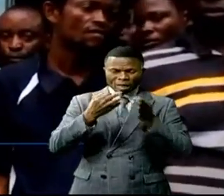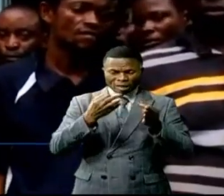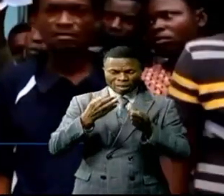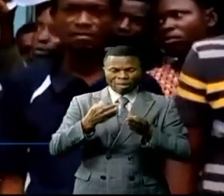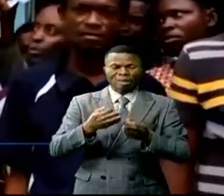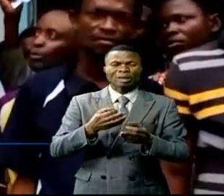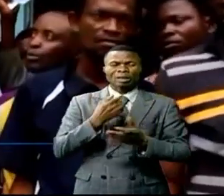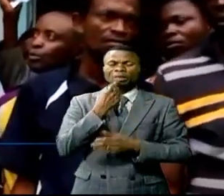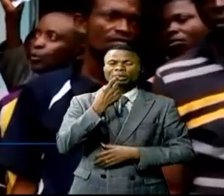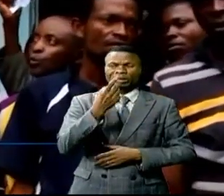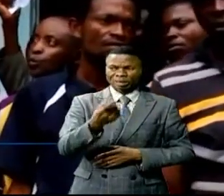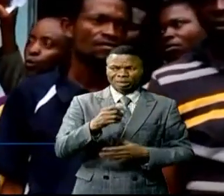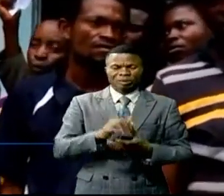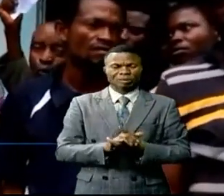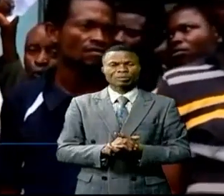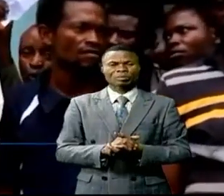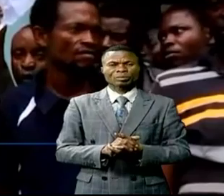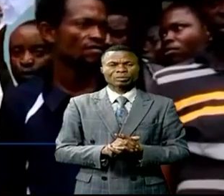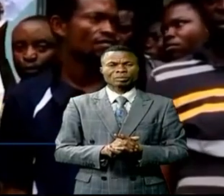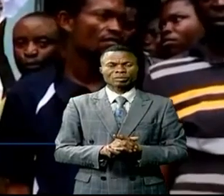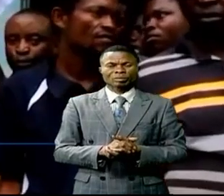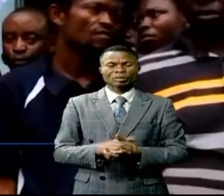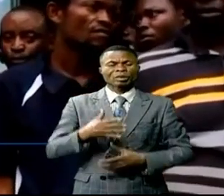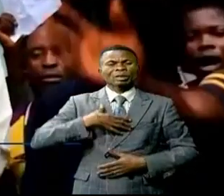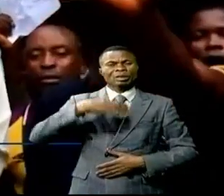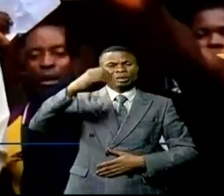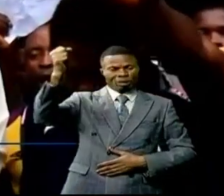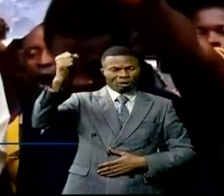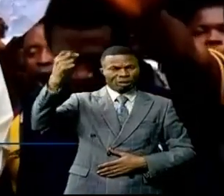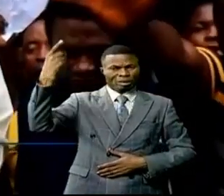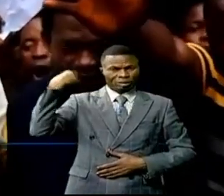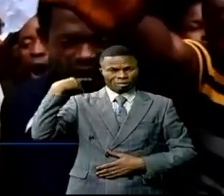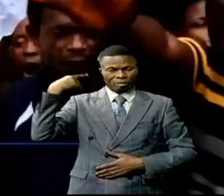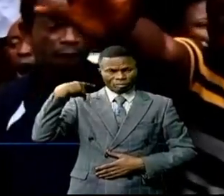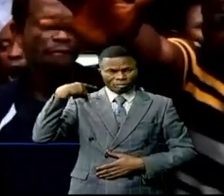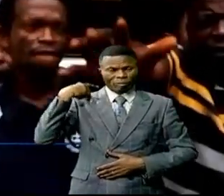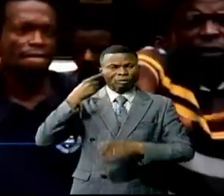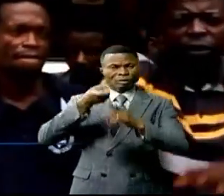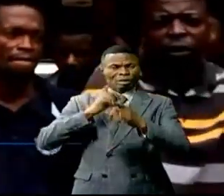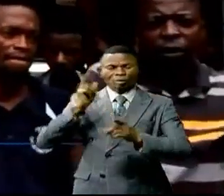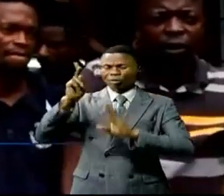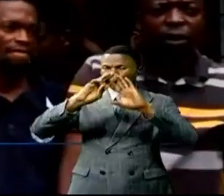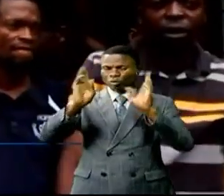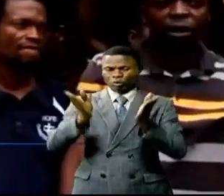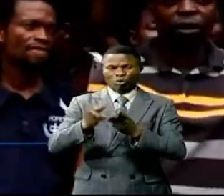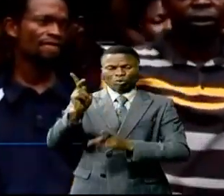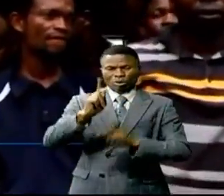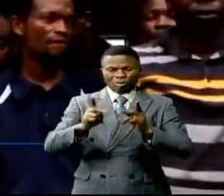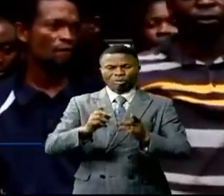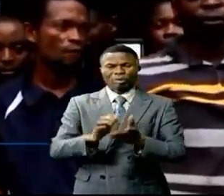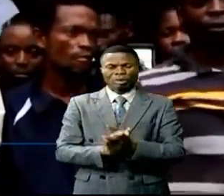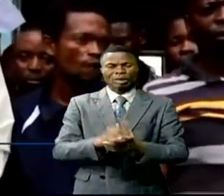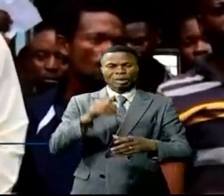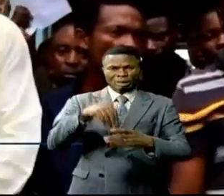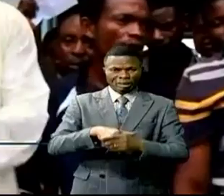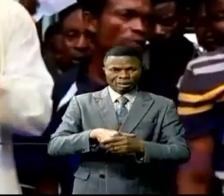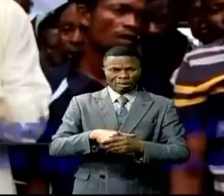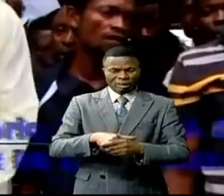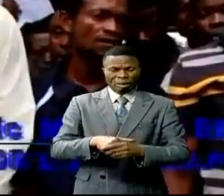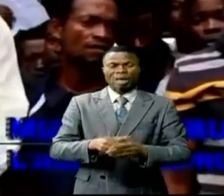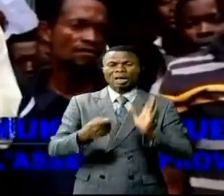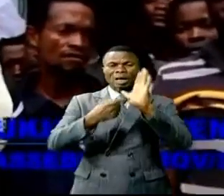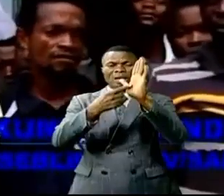termes. La victoire d'aujourd'hui émane de toute la population du Sankuru à travers nous, leurs